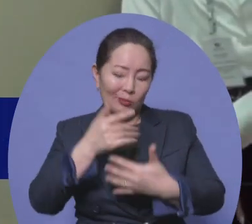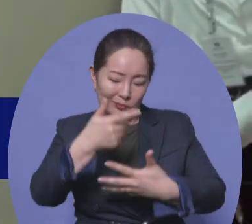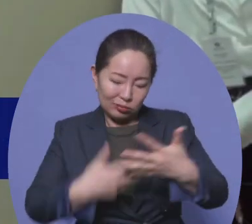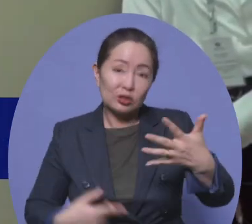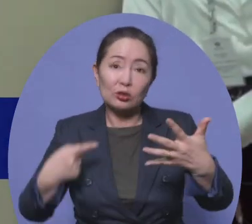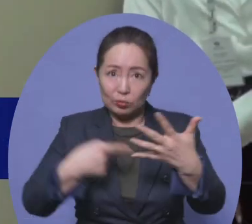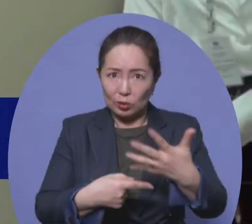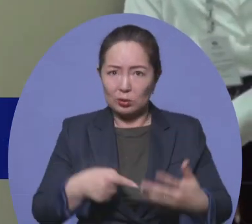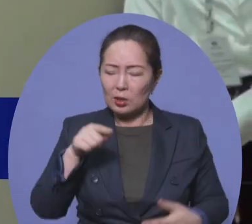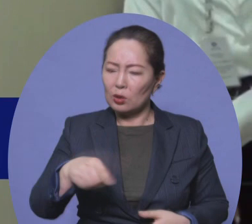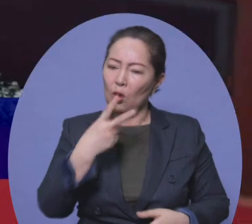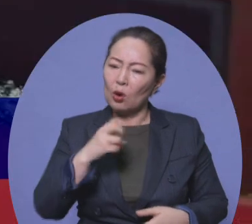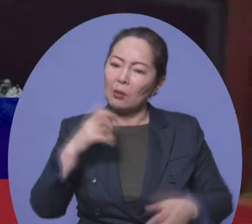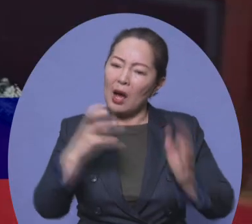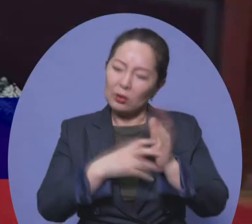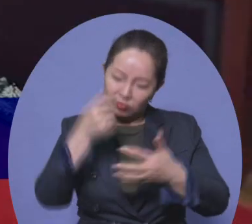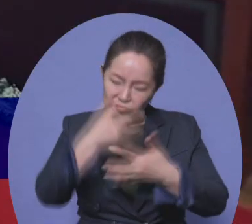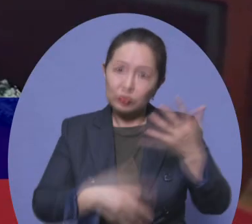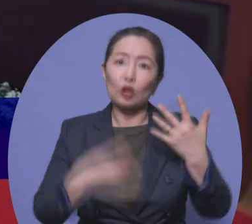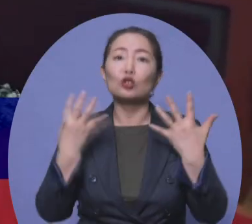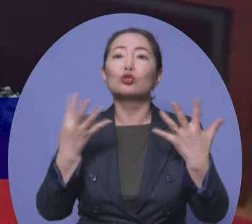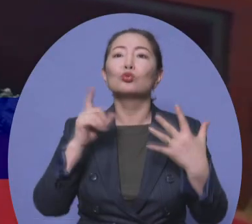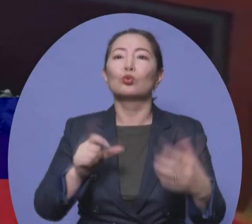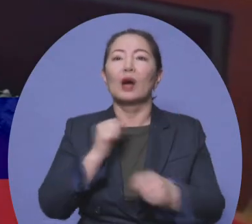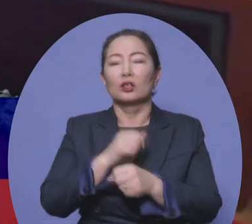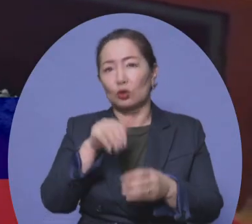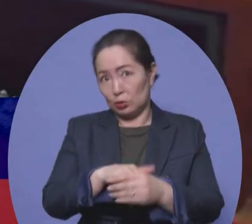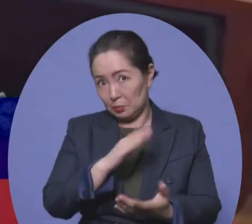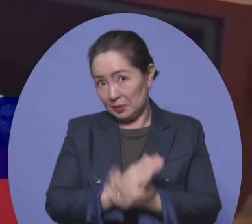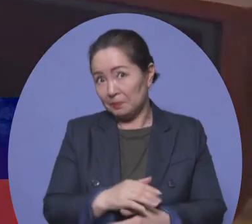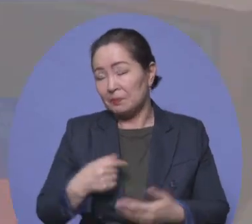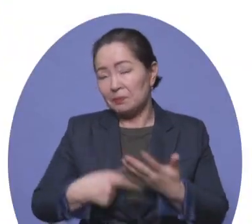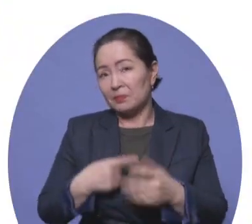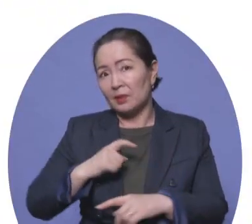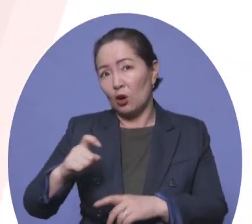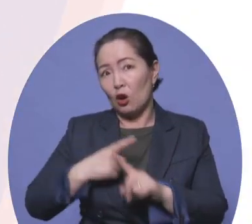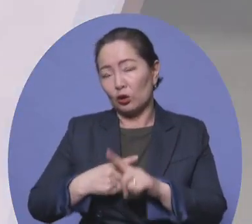2019 оноос хөдөлж эхэлсэн энэ жагсаалтанд одоогийн байдлаар 9 албан тушаалтан багтдаг байна.